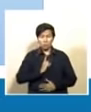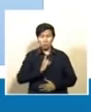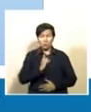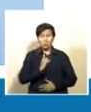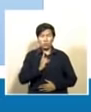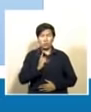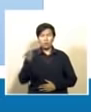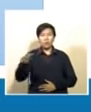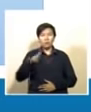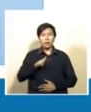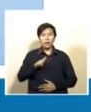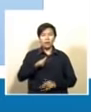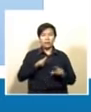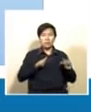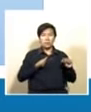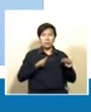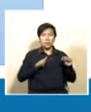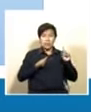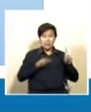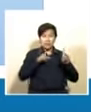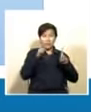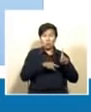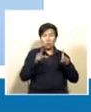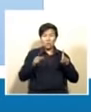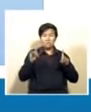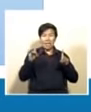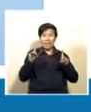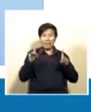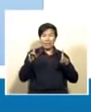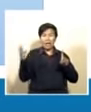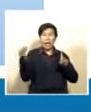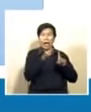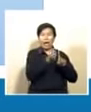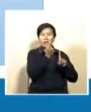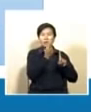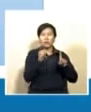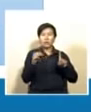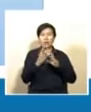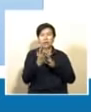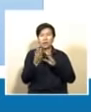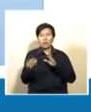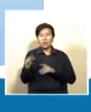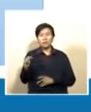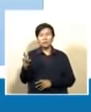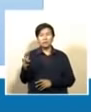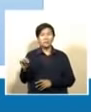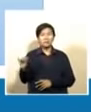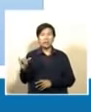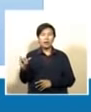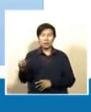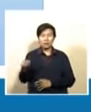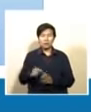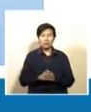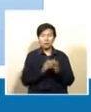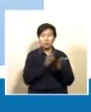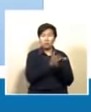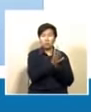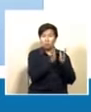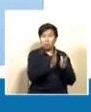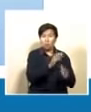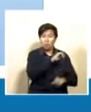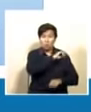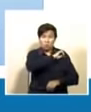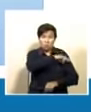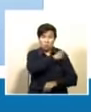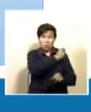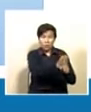การในพื้นที่กระทรวงมหาดไทยก็จะสามารถทราบได้ว่าใครที่เป็นกลุ่มเสี่ยงมีความต้องการใช้สูง